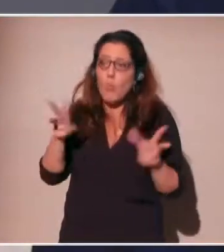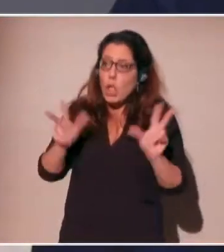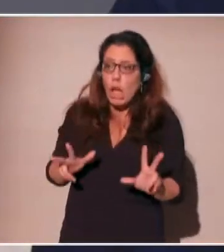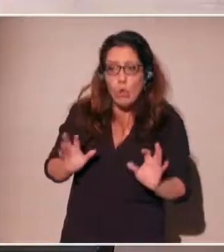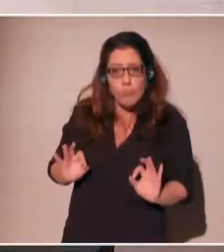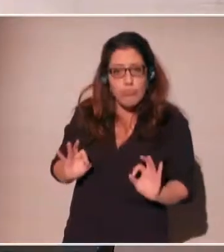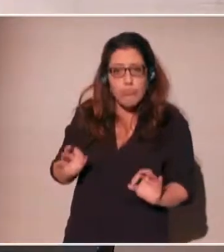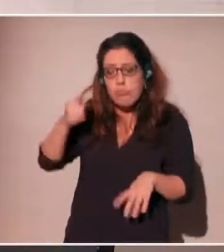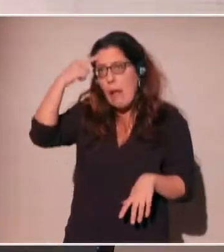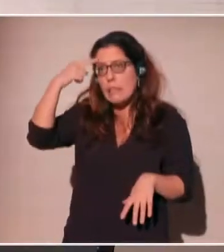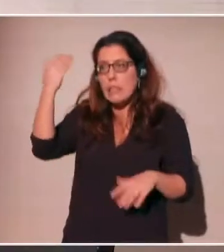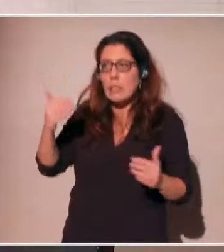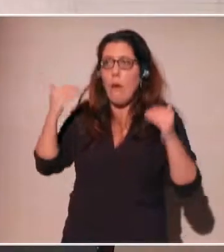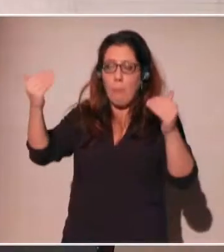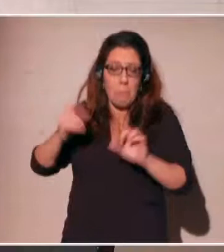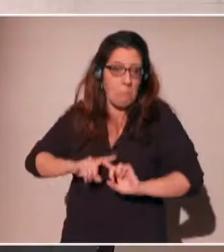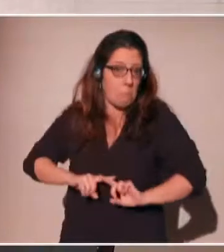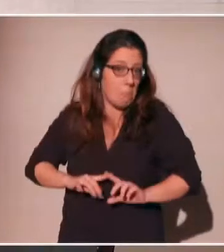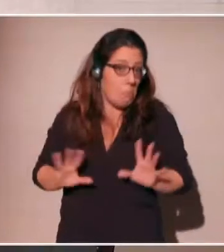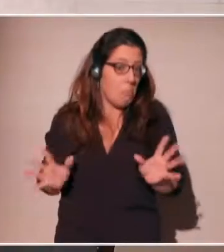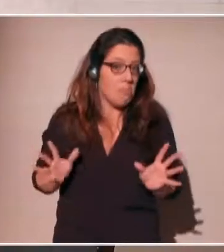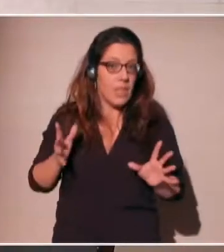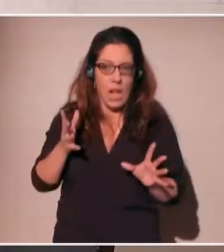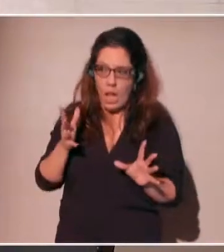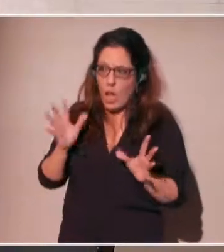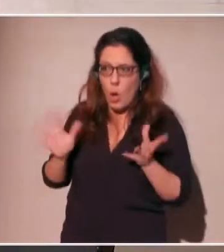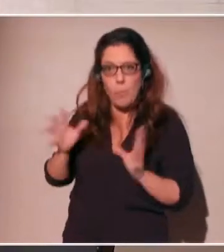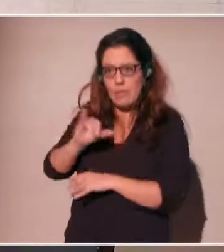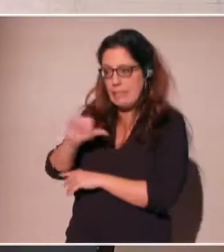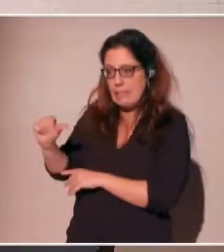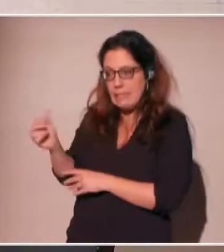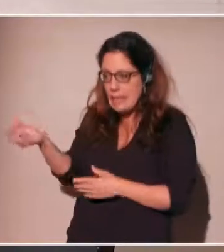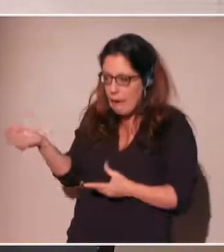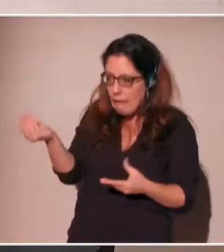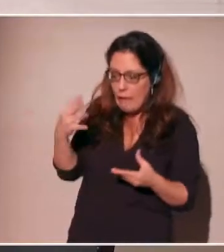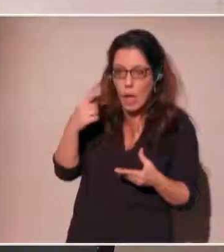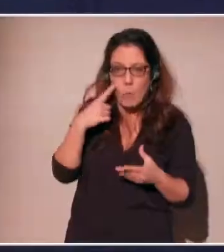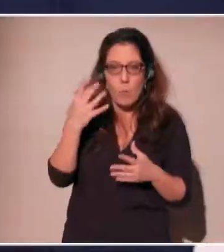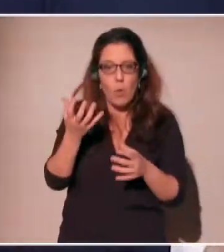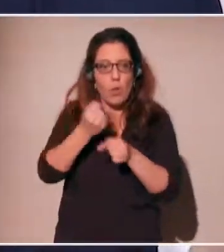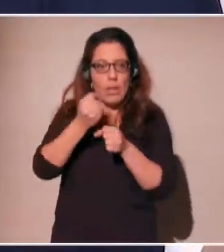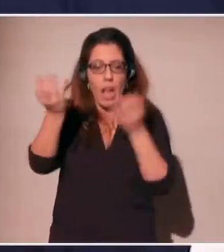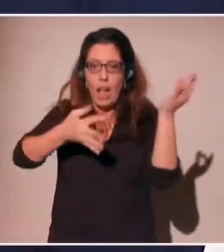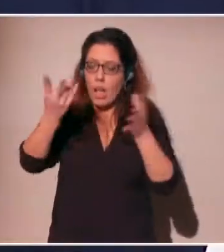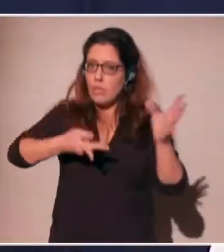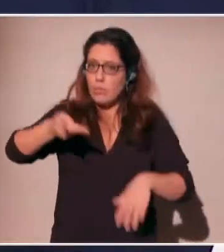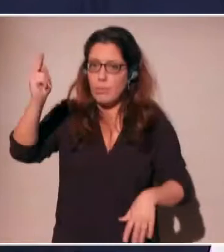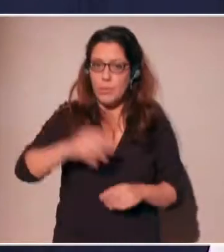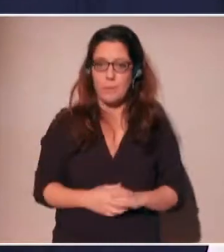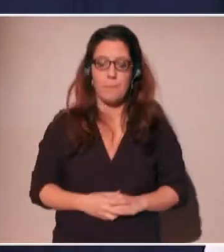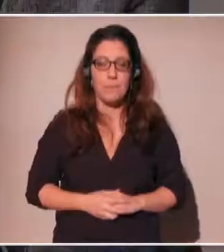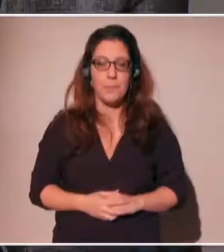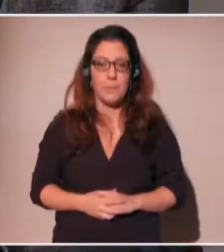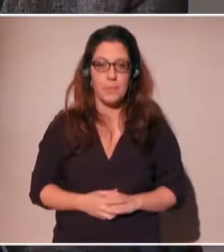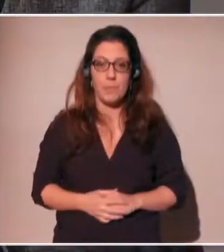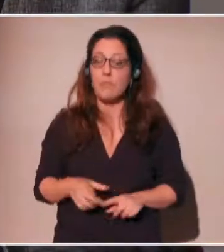Alors, peut-on utiliser l'IA justement à rendre ces tâches plus créatives? More perspective than we could. Ça va encore beaucoup